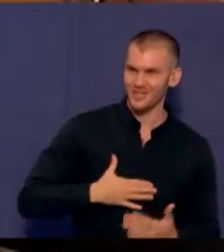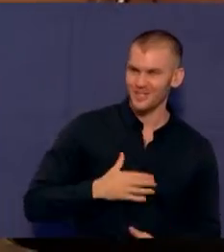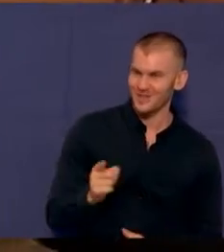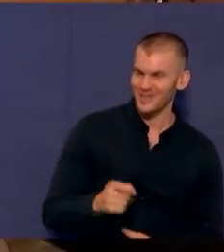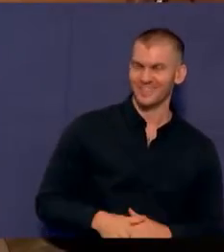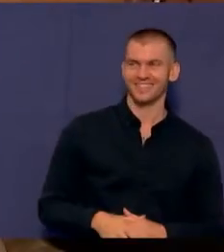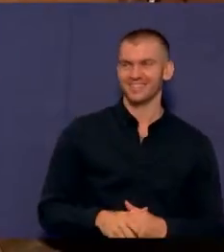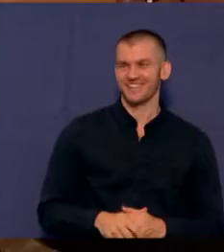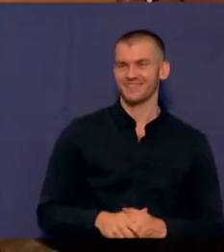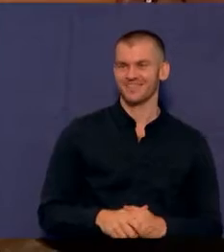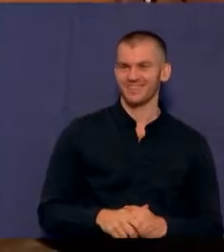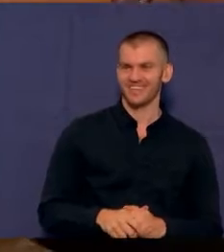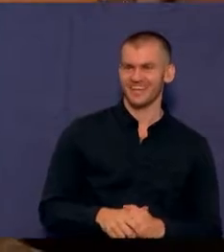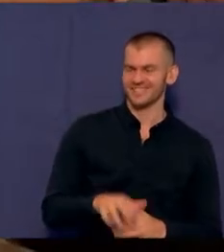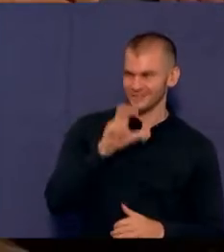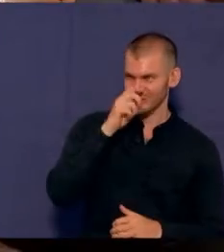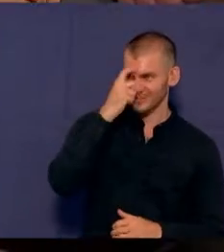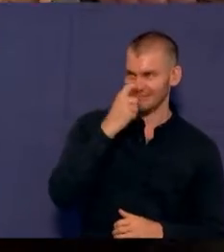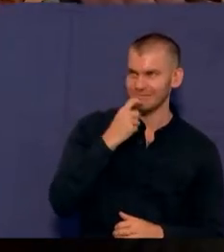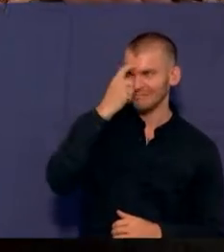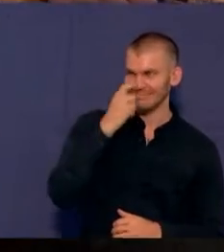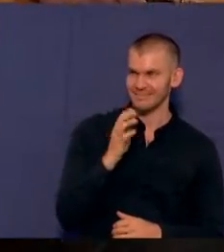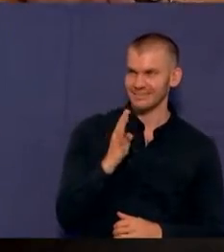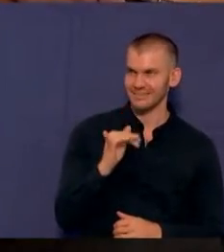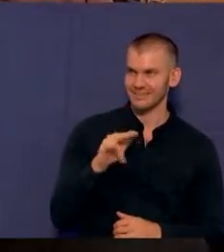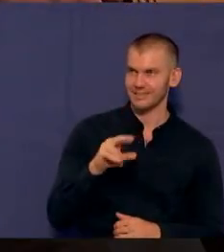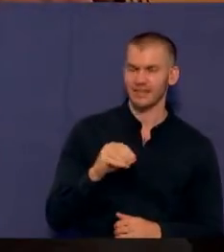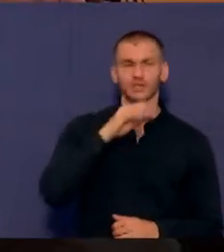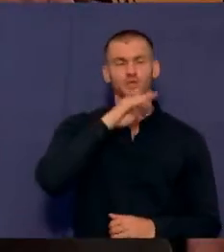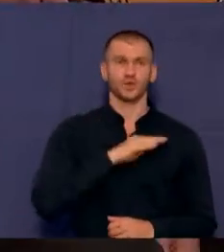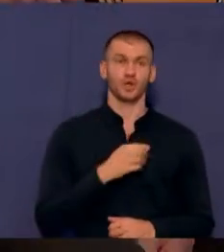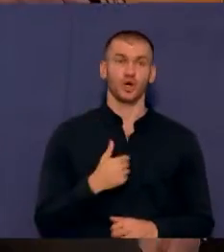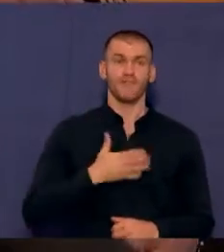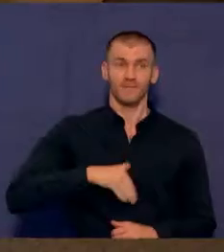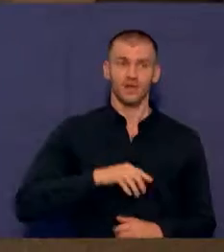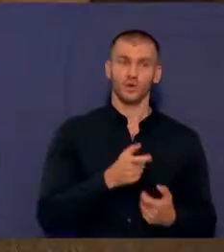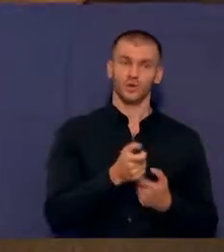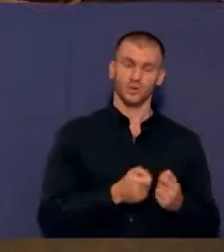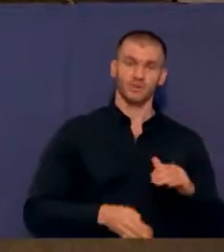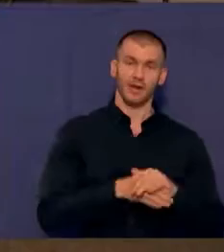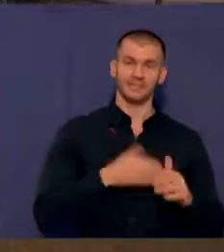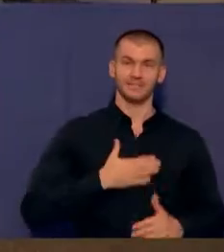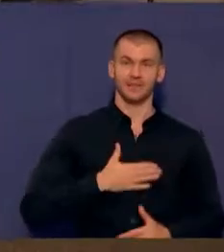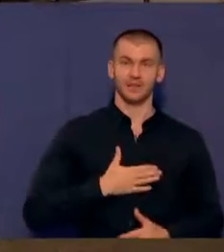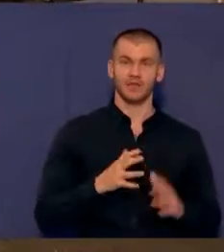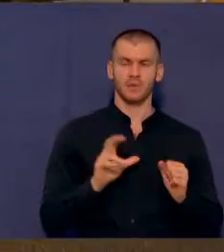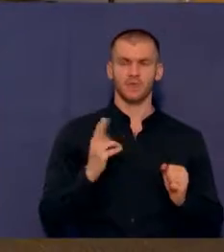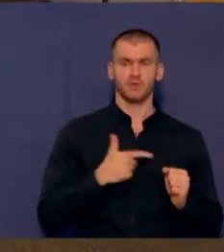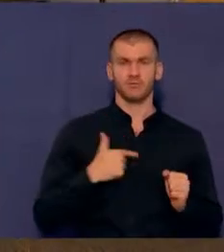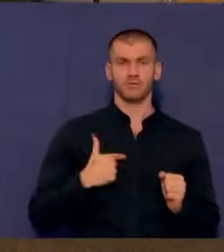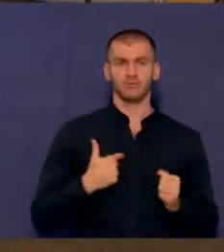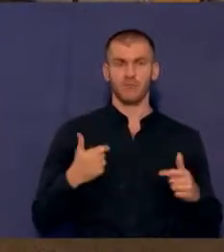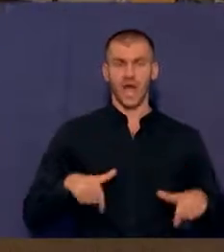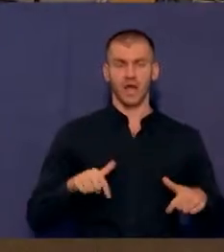Jo, vi ser lite mer frågan ut. Han är ingen mick, men ja, jag är ett kontrollfreak. Ja. Det är vet du vad jag tänkte? Ska vi bara vara i nuet och köra en låt, eller?